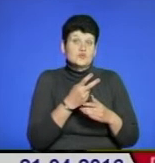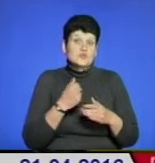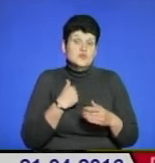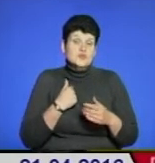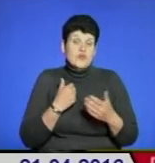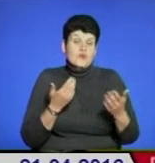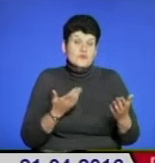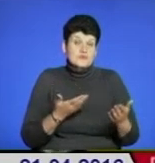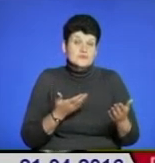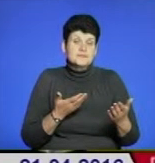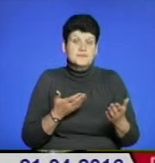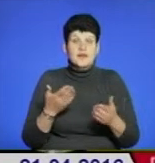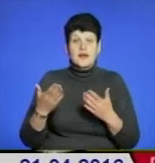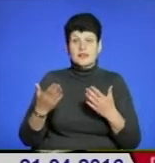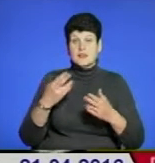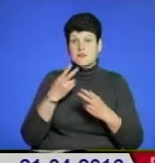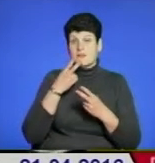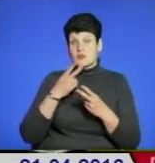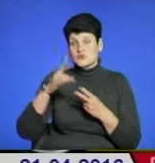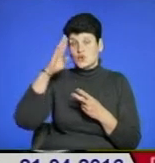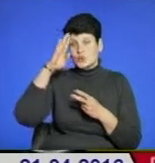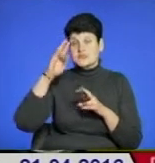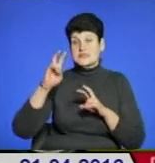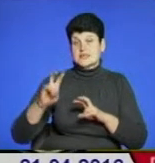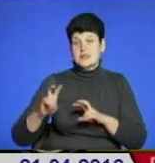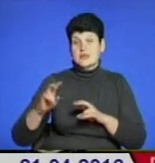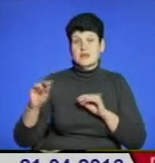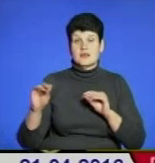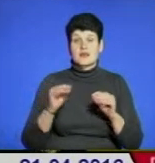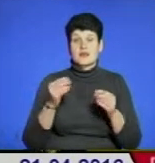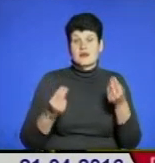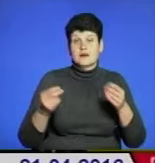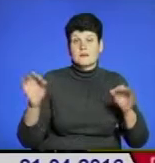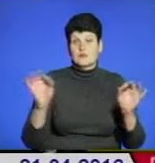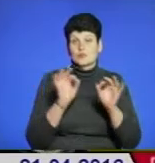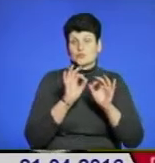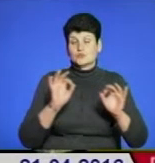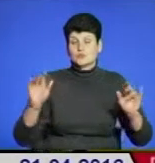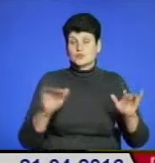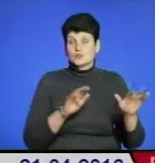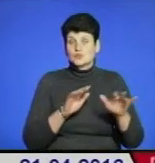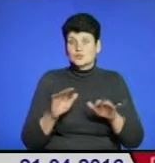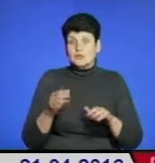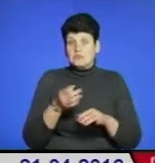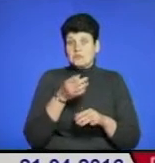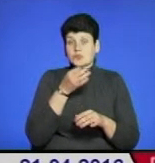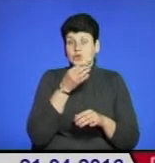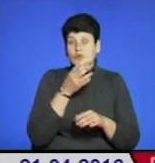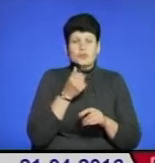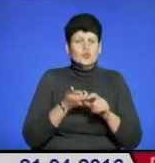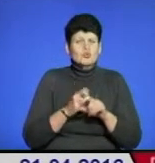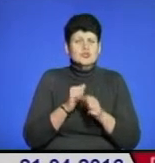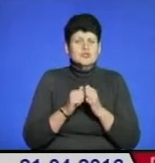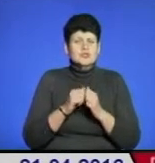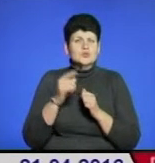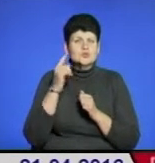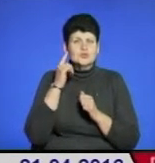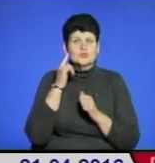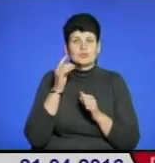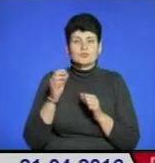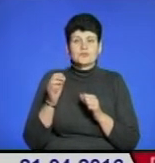собою, але бачать, хлопці сидять, грають гарну музику, бачать музику, яка їм подобається. І дуже часто чуємо такі відгуки,